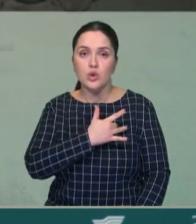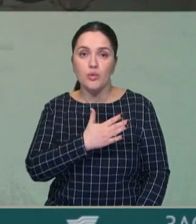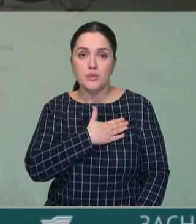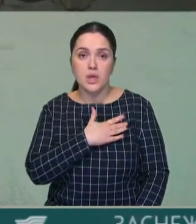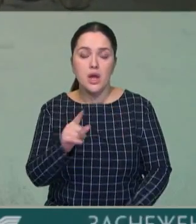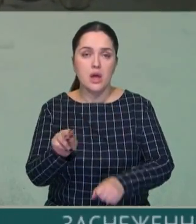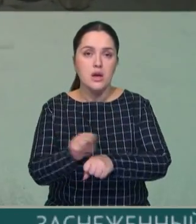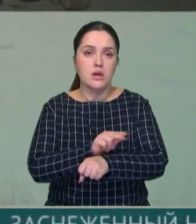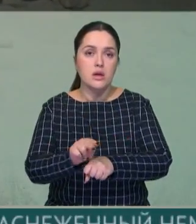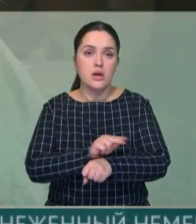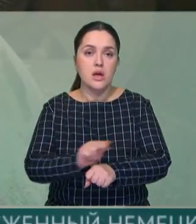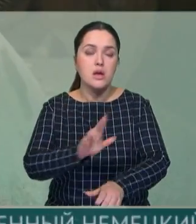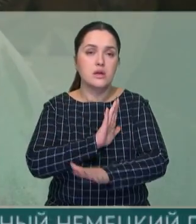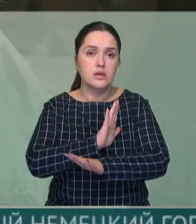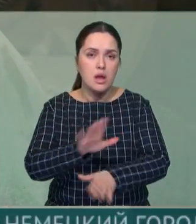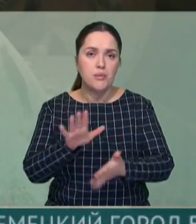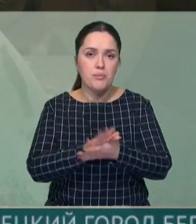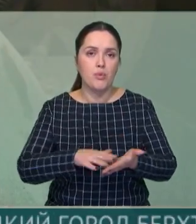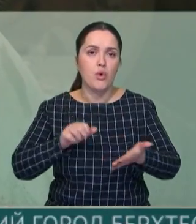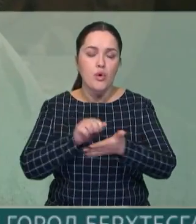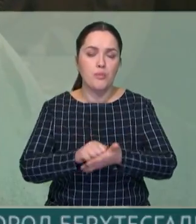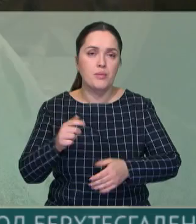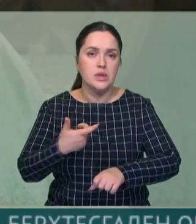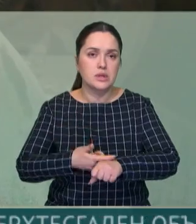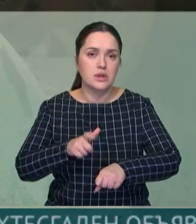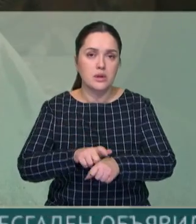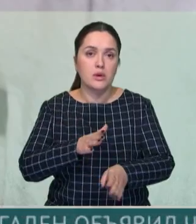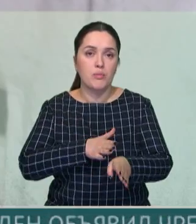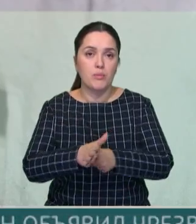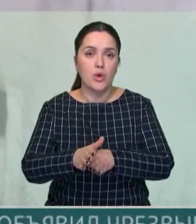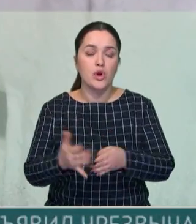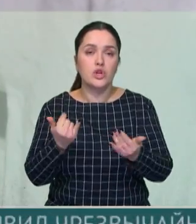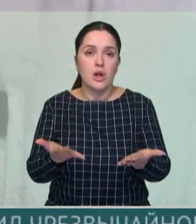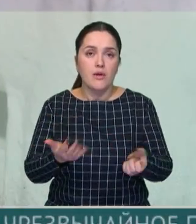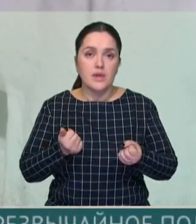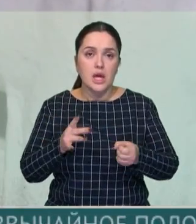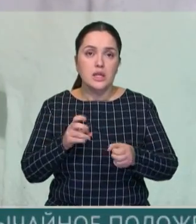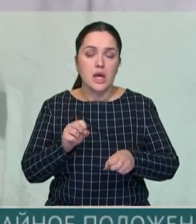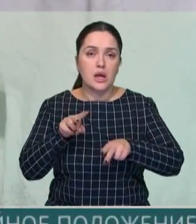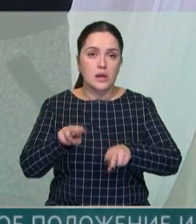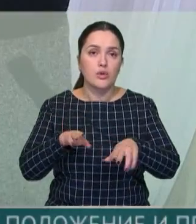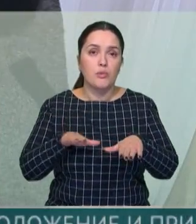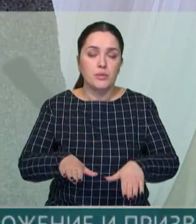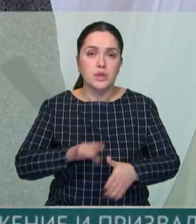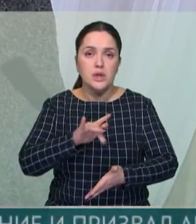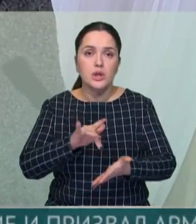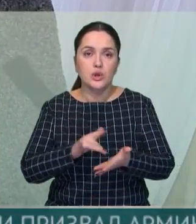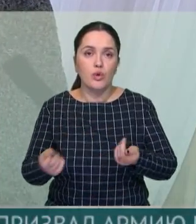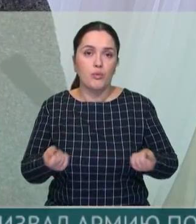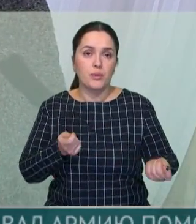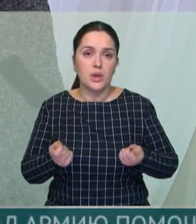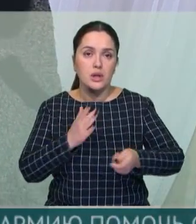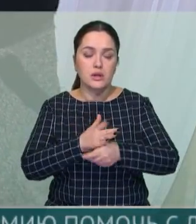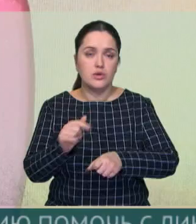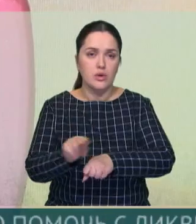пор капитального ремонта на объекте не проводилось. Оборудование изношено. Ситуация взята на контроль местного акимата. Все силы